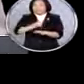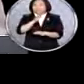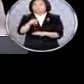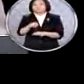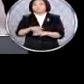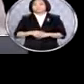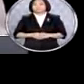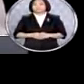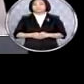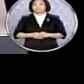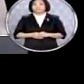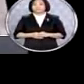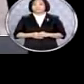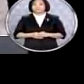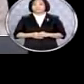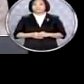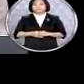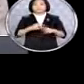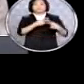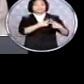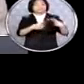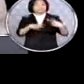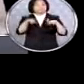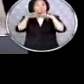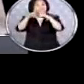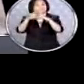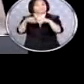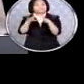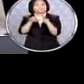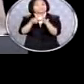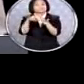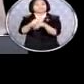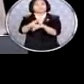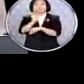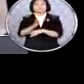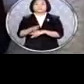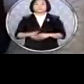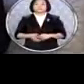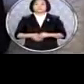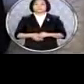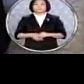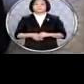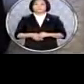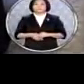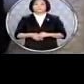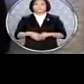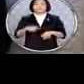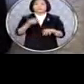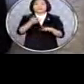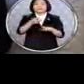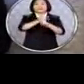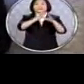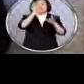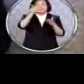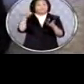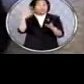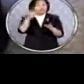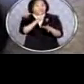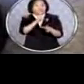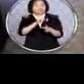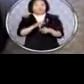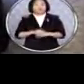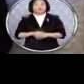谢。 请蔡英文女士回答，时间是1分30秒。 谢谢。听了总统刚才讲的话，我觉得总